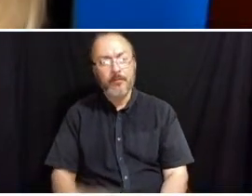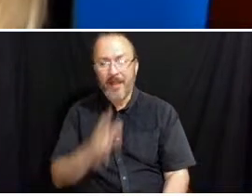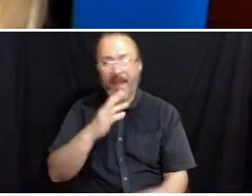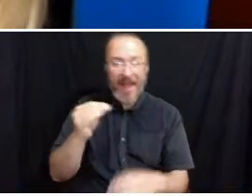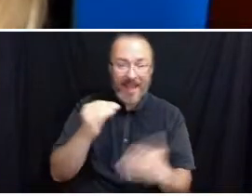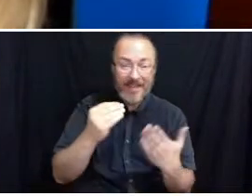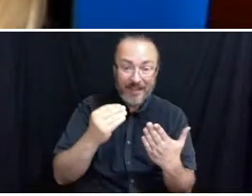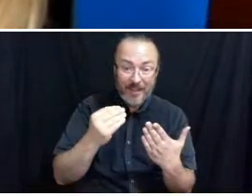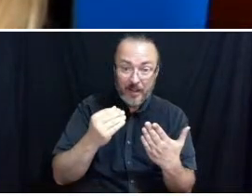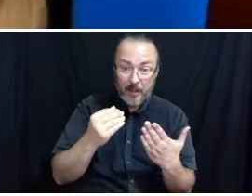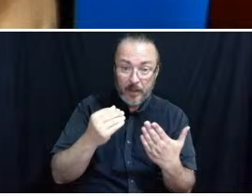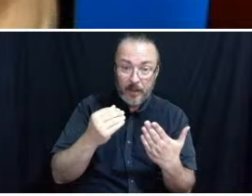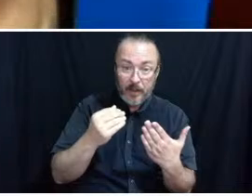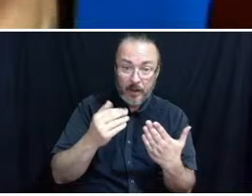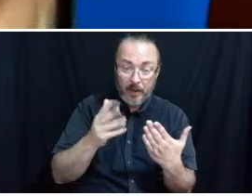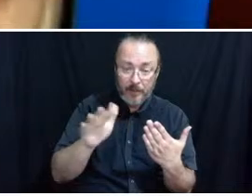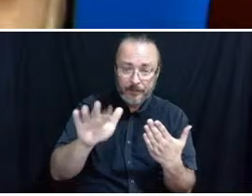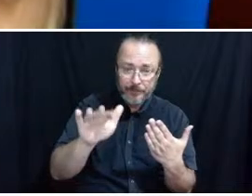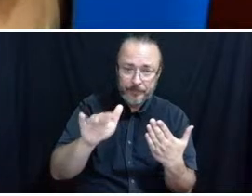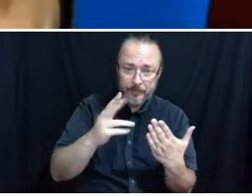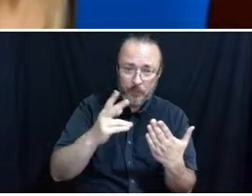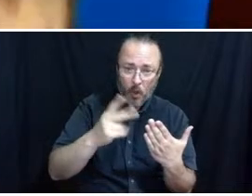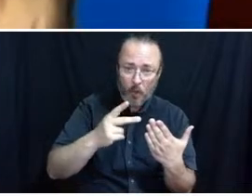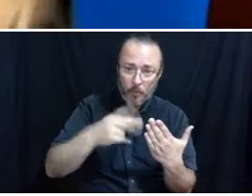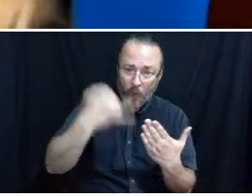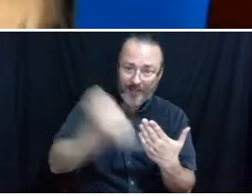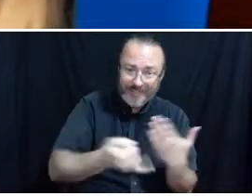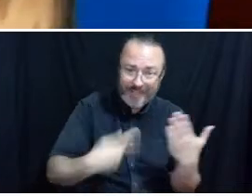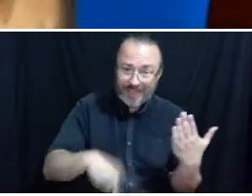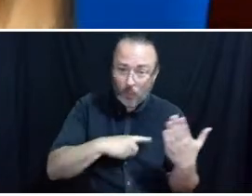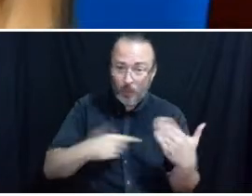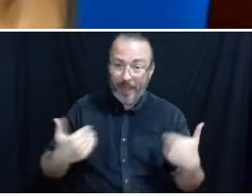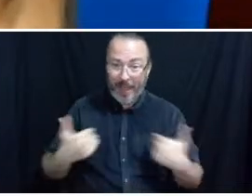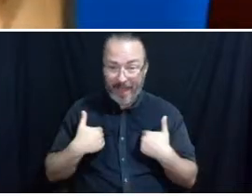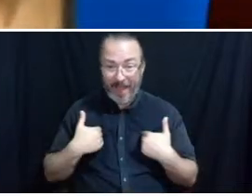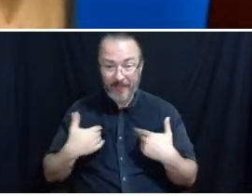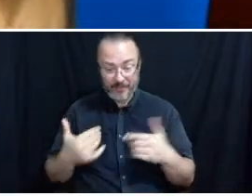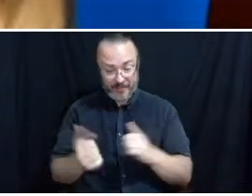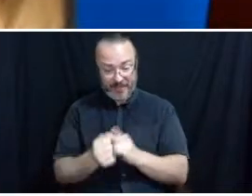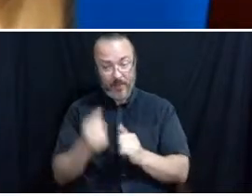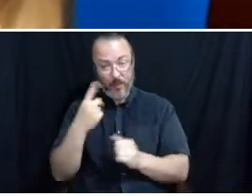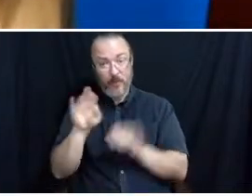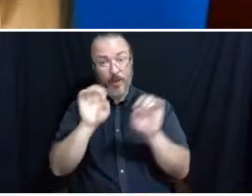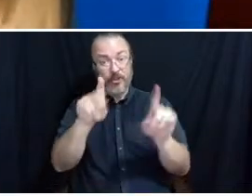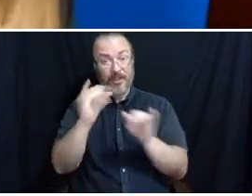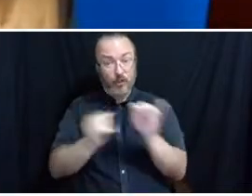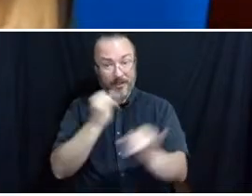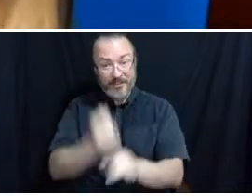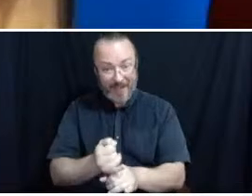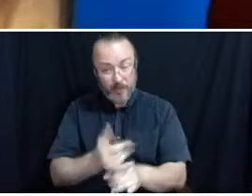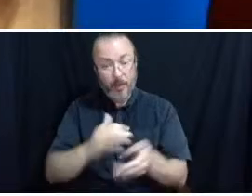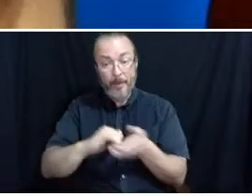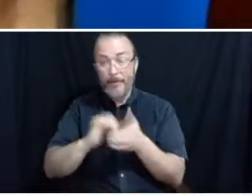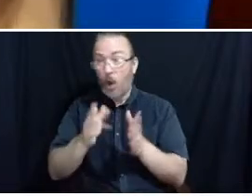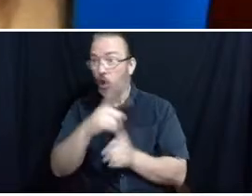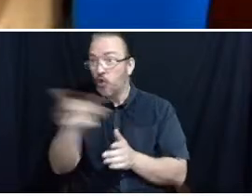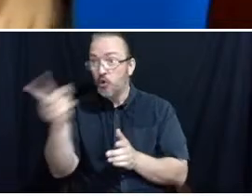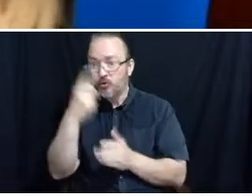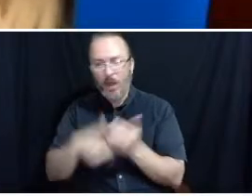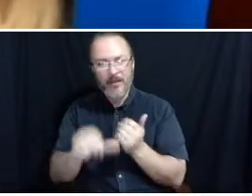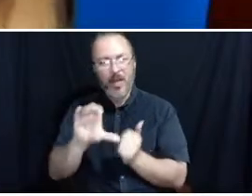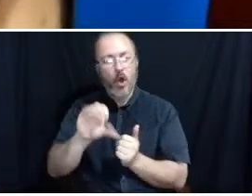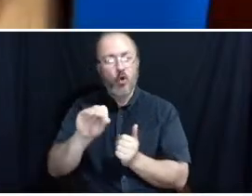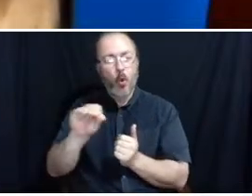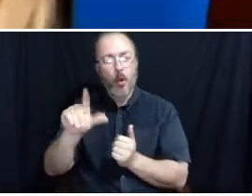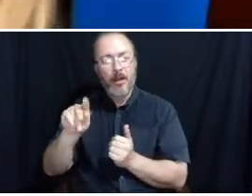phare, il y a un programme phare, un projet phare que nous avons avec l'International de l'éducation et avec nos partenaires, la Coalition.